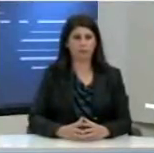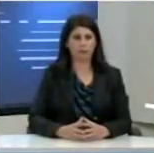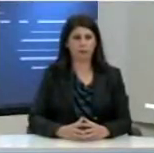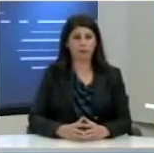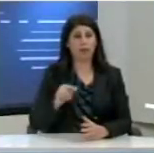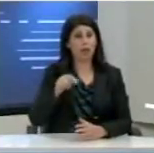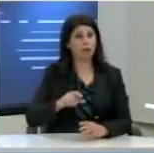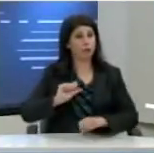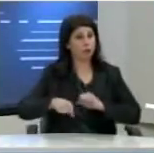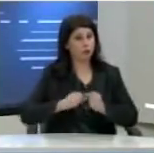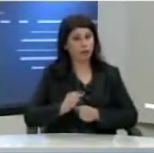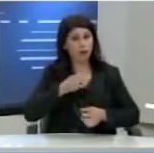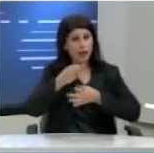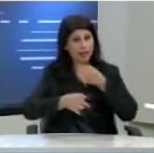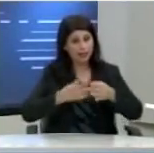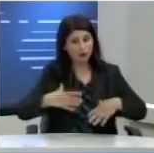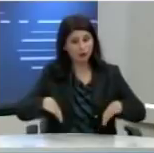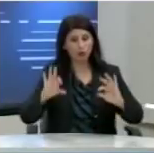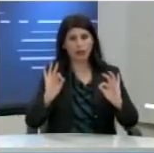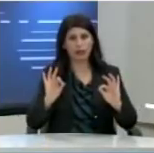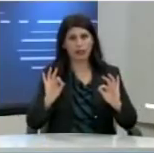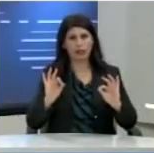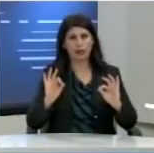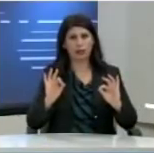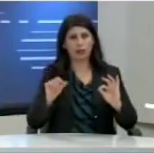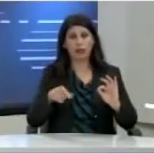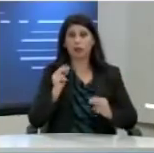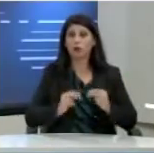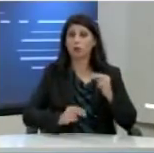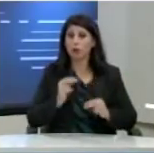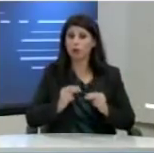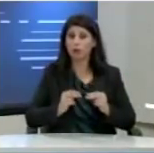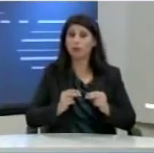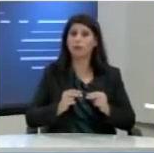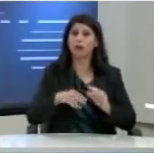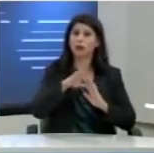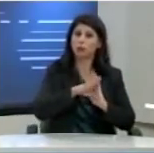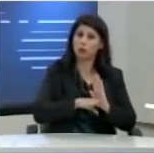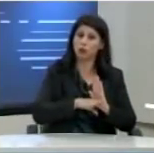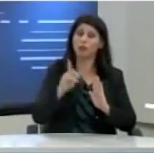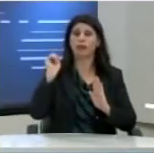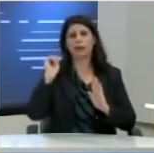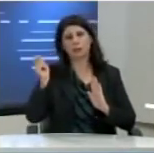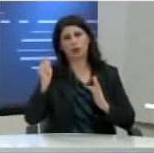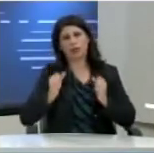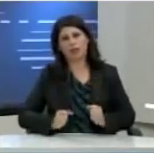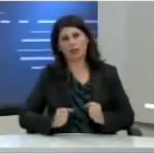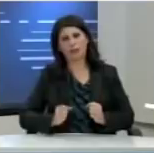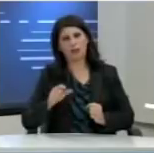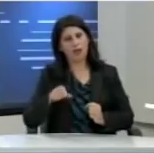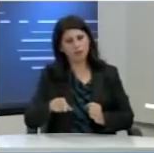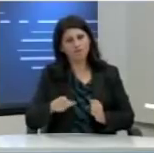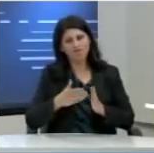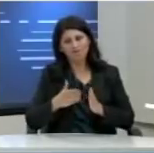Αυτό προσπαθώ να εξηγήσω από την αρχή. Είναι το πρόβλημα, είναι το πρόγραμμα και οι πολιτικές σας θέσεις, που δεν